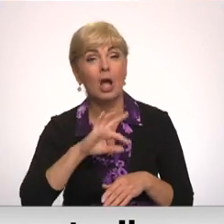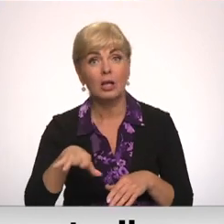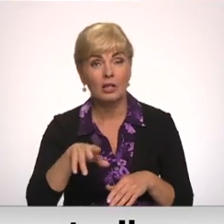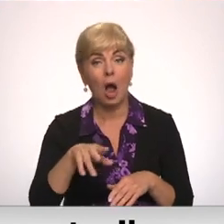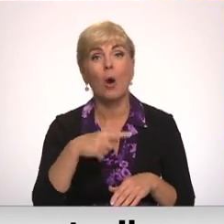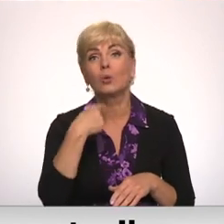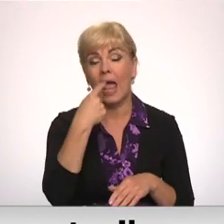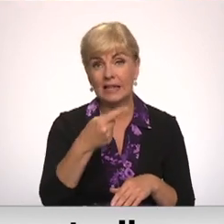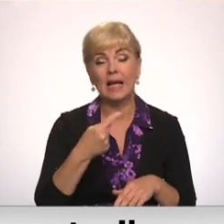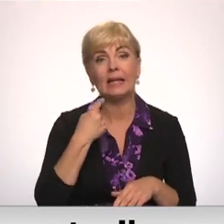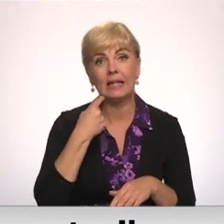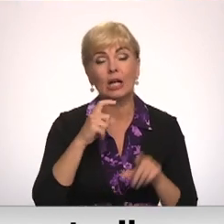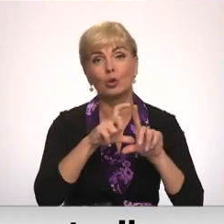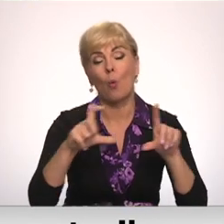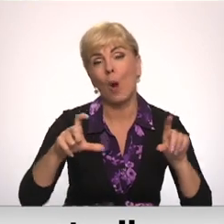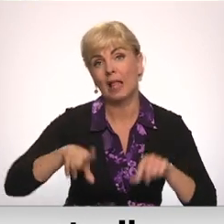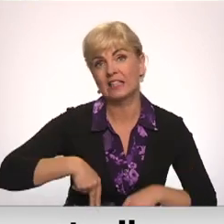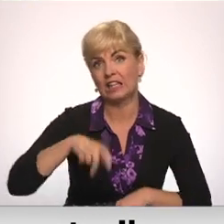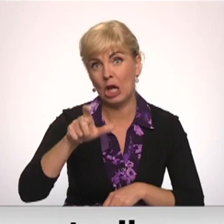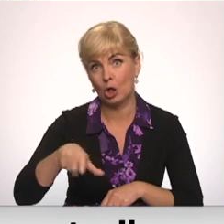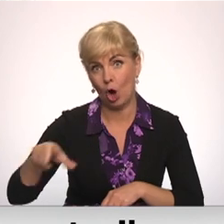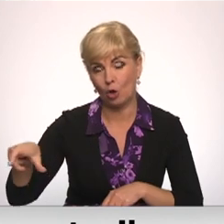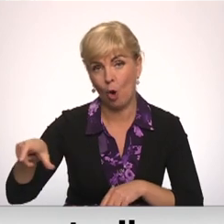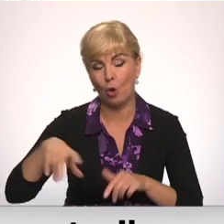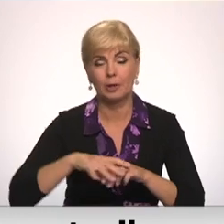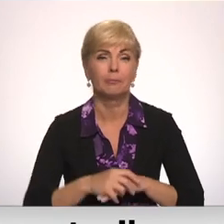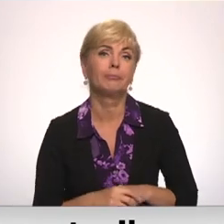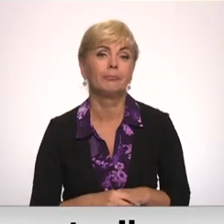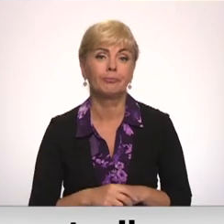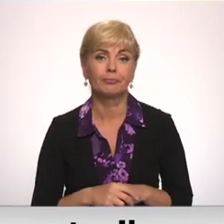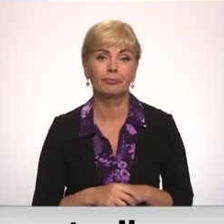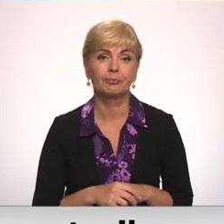Rīgas skolu direktori. Vita Anstrate, Sandris Polis, Latvijas televīzija.